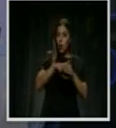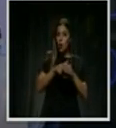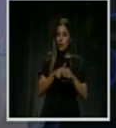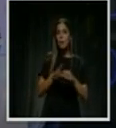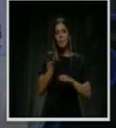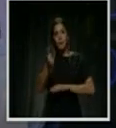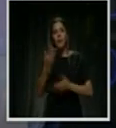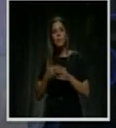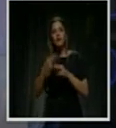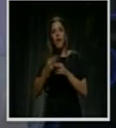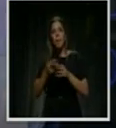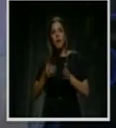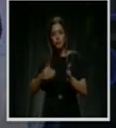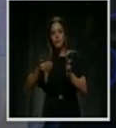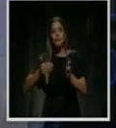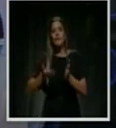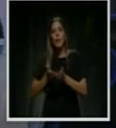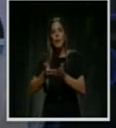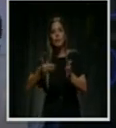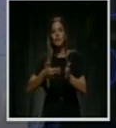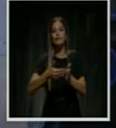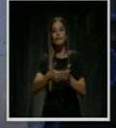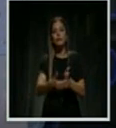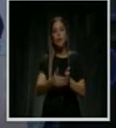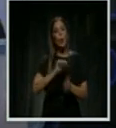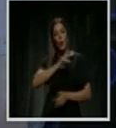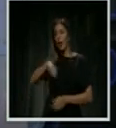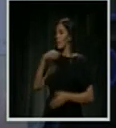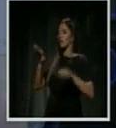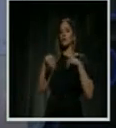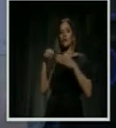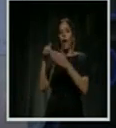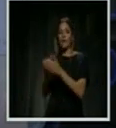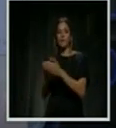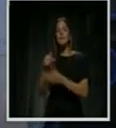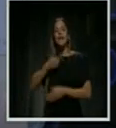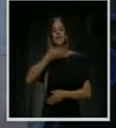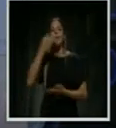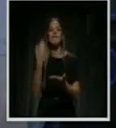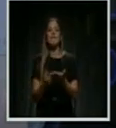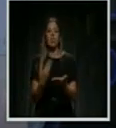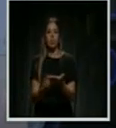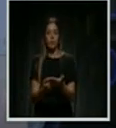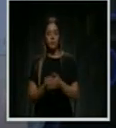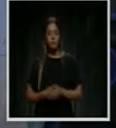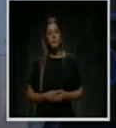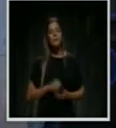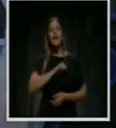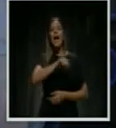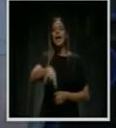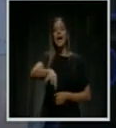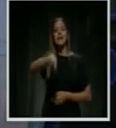nieħ. U ħanibqa' fuq il-fatti u l-fatti biss. Aħna għażilna li